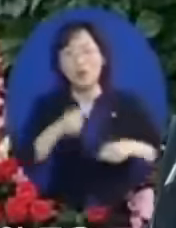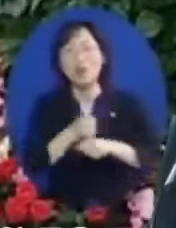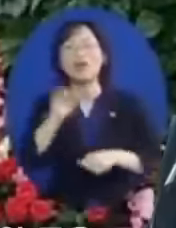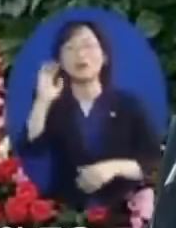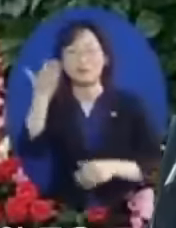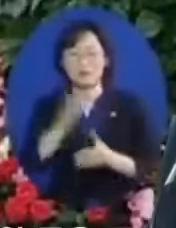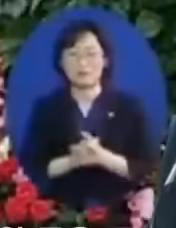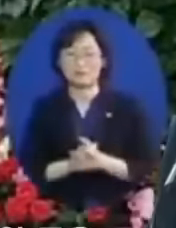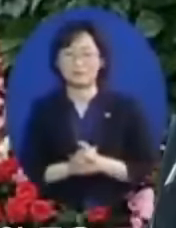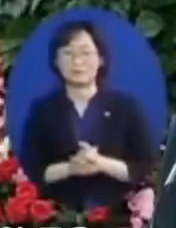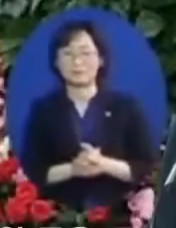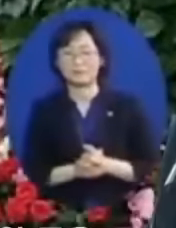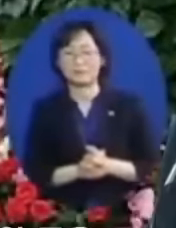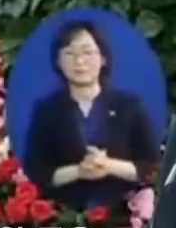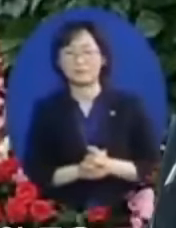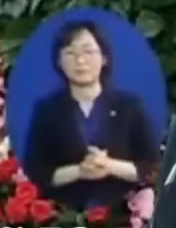것입니다.